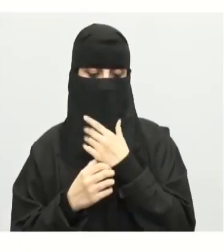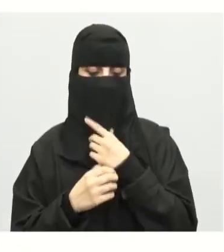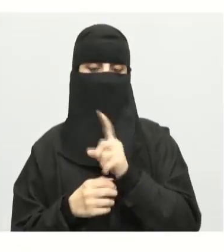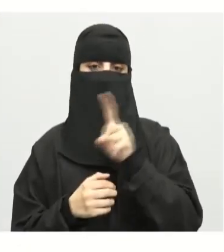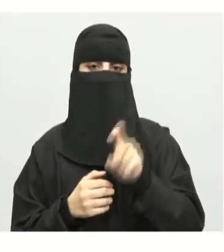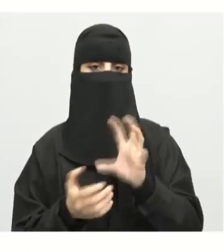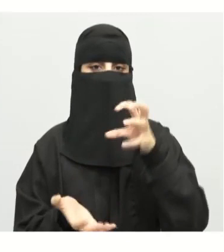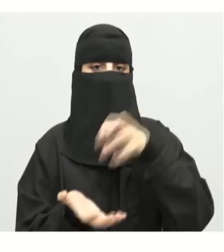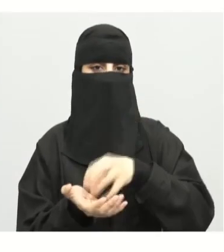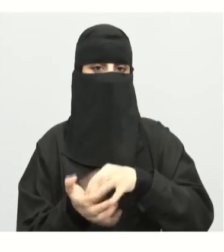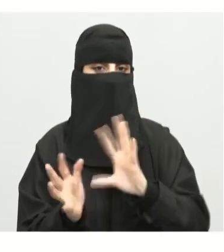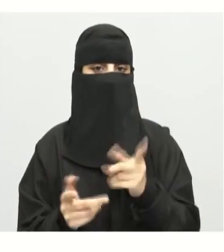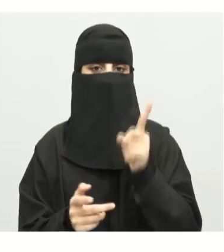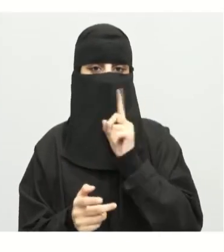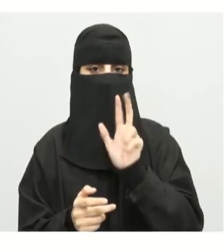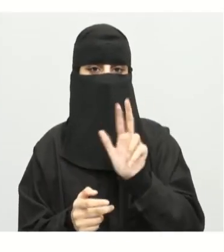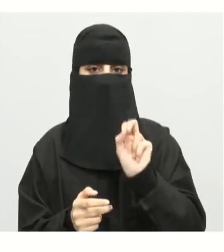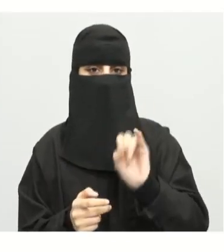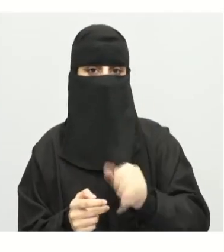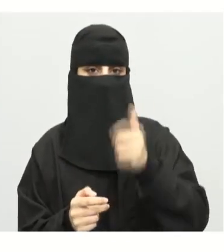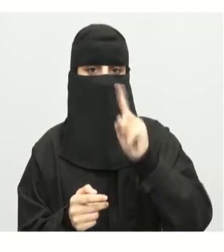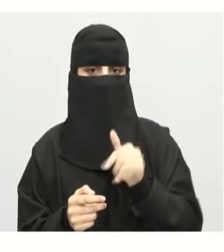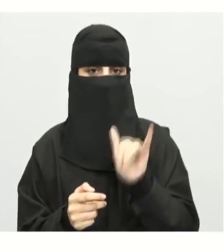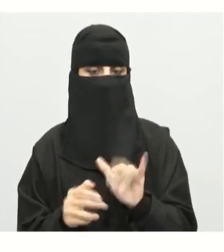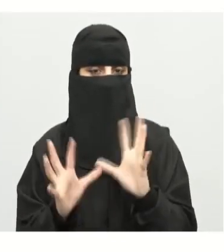اين تقع جزيره ام القمري